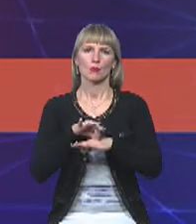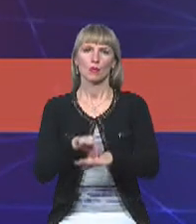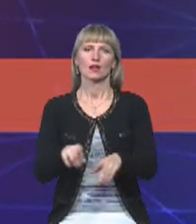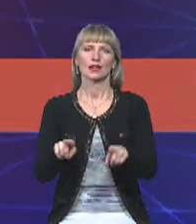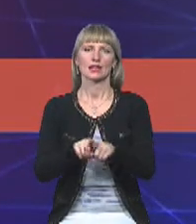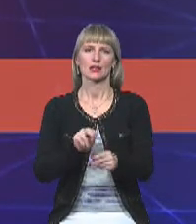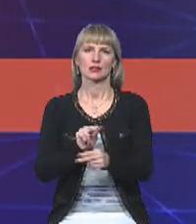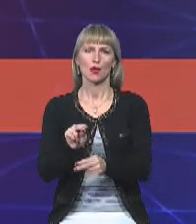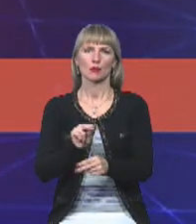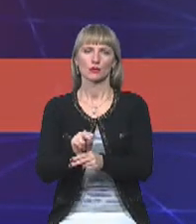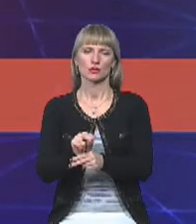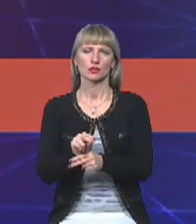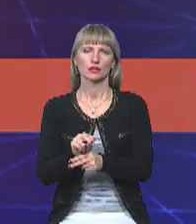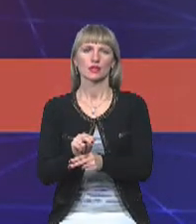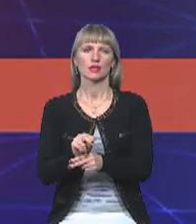заняття. Тобто